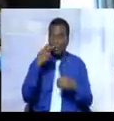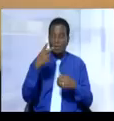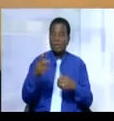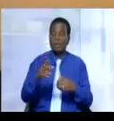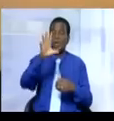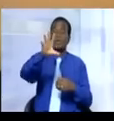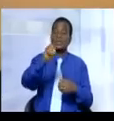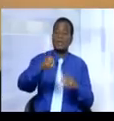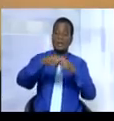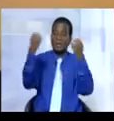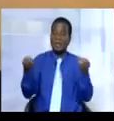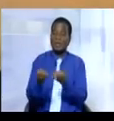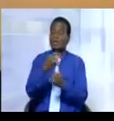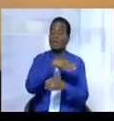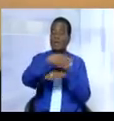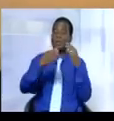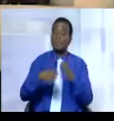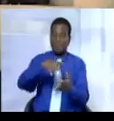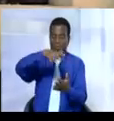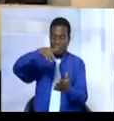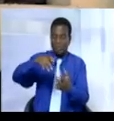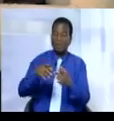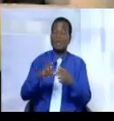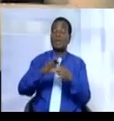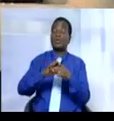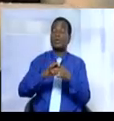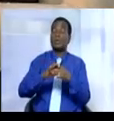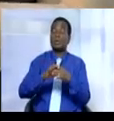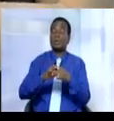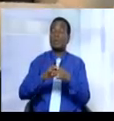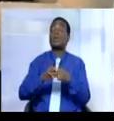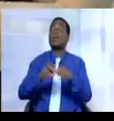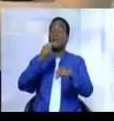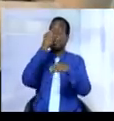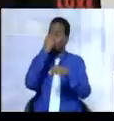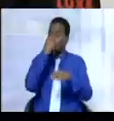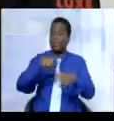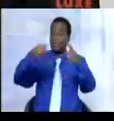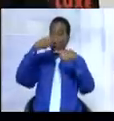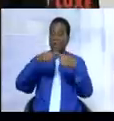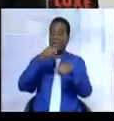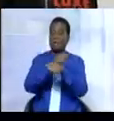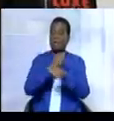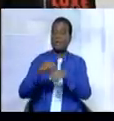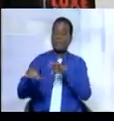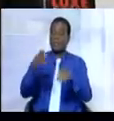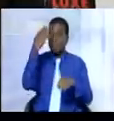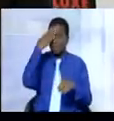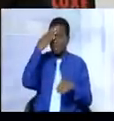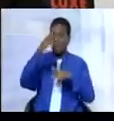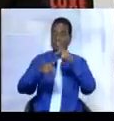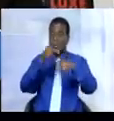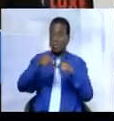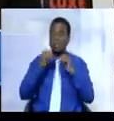50aine d'entreprises et des bureaux d'études de la Tunisie, spécialisés dans le bâtiment, sont à ce rendez-vous d'Abidjan. Faire connaissance aux peuples ivoiriens,